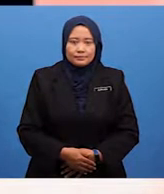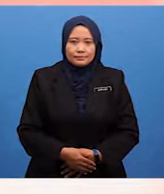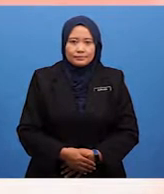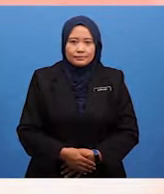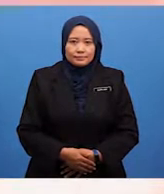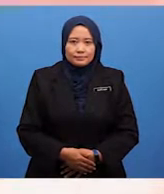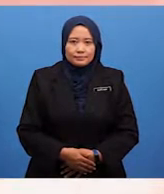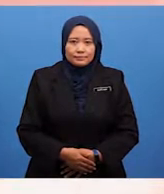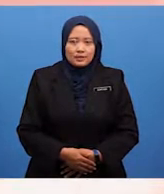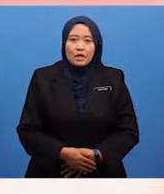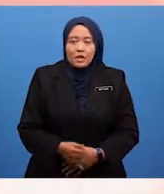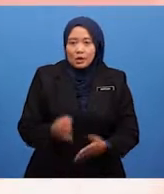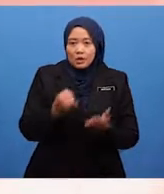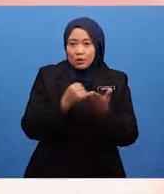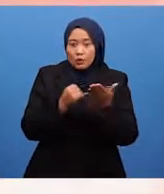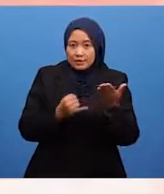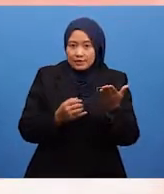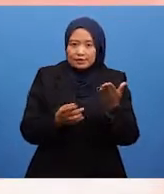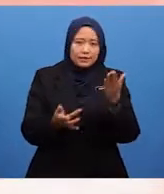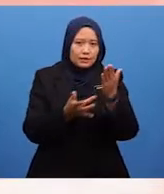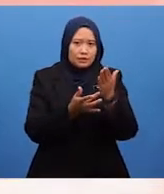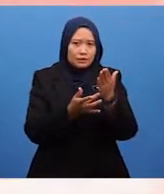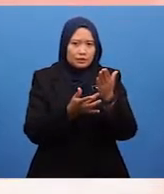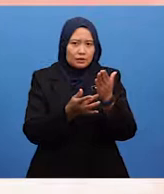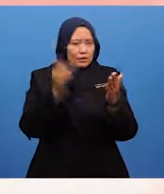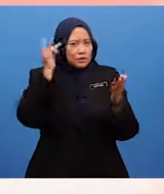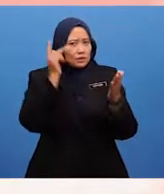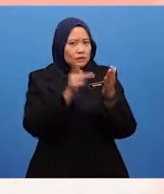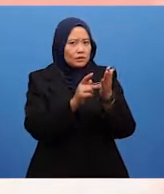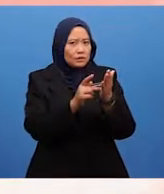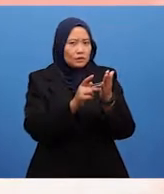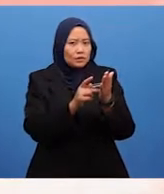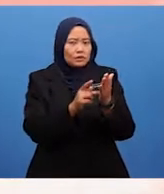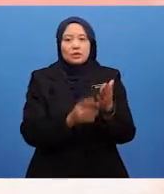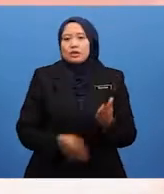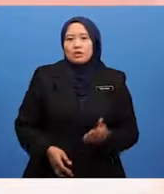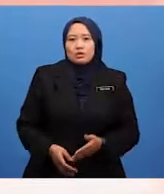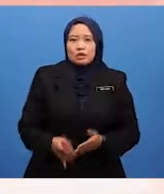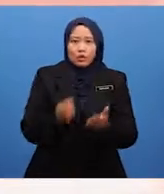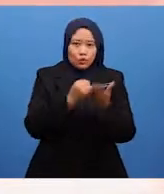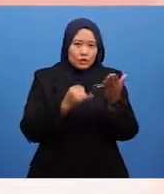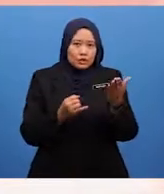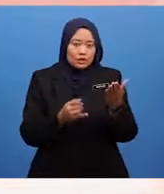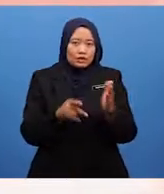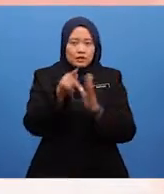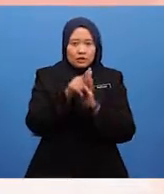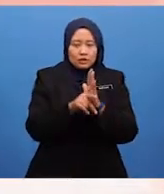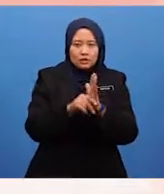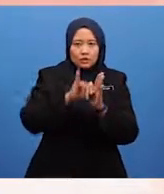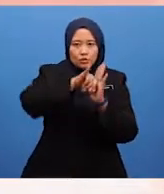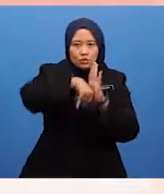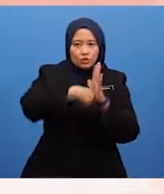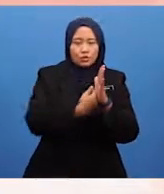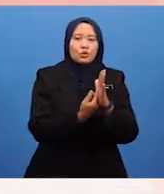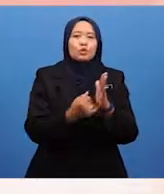wae lukisan teknik ke juga dikenali sebagai lukisan kejuruteraan ataupun lukisan kerja yang terdiri